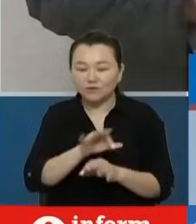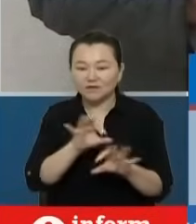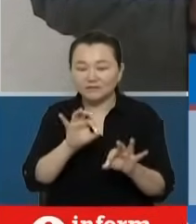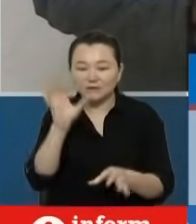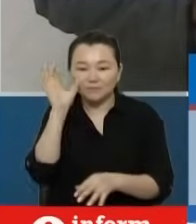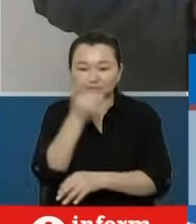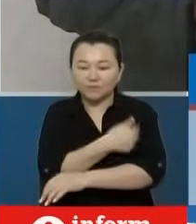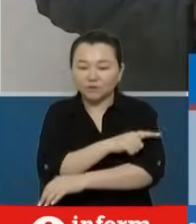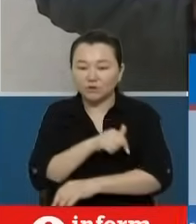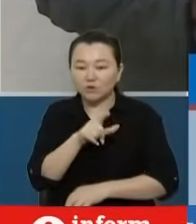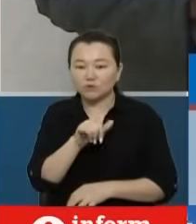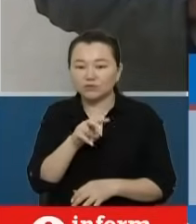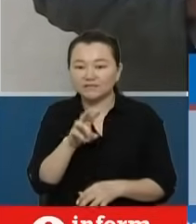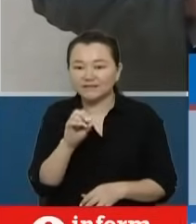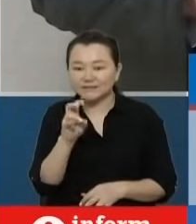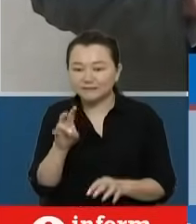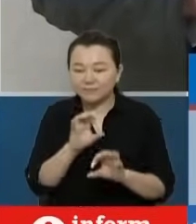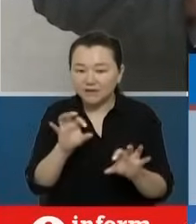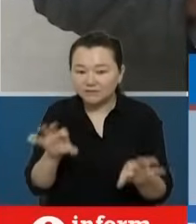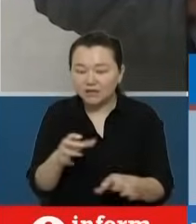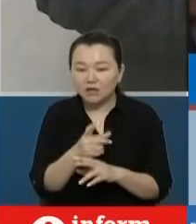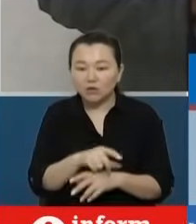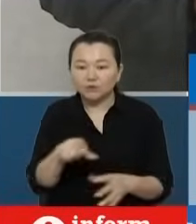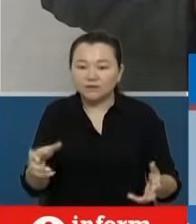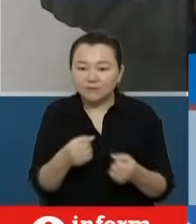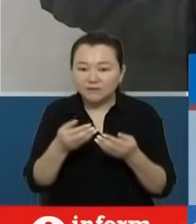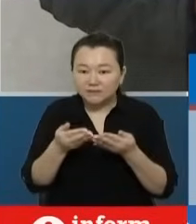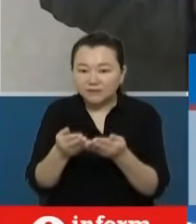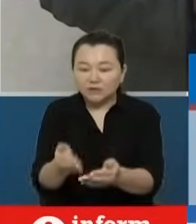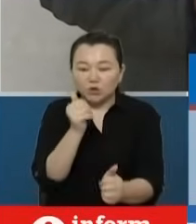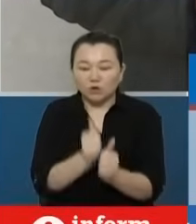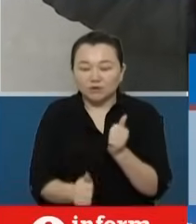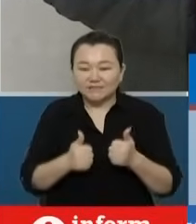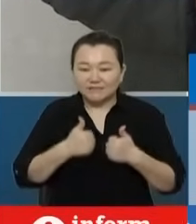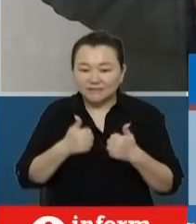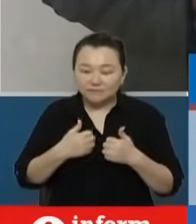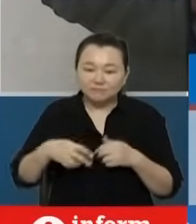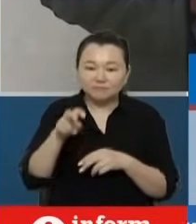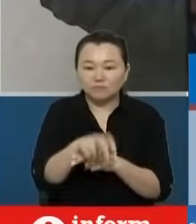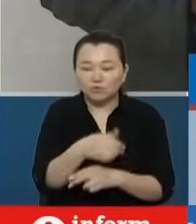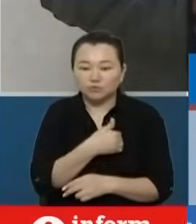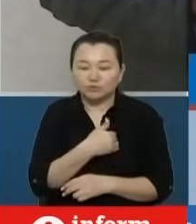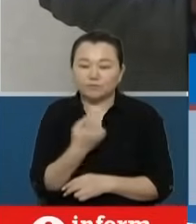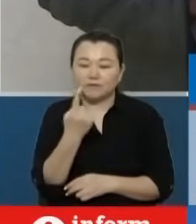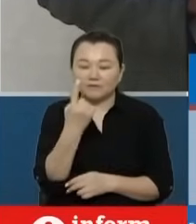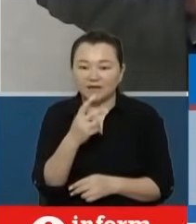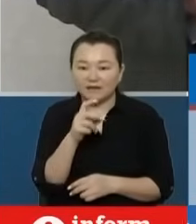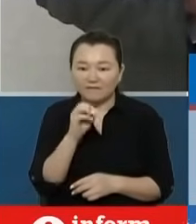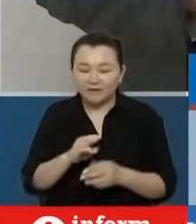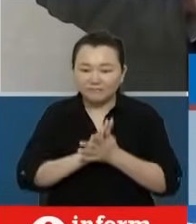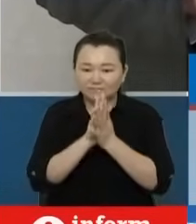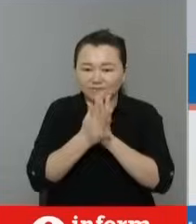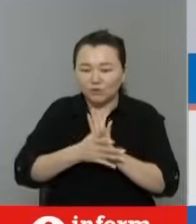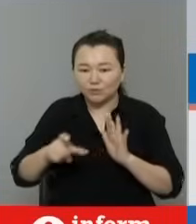Гульсия Замдавлетова. После того, как людей начали вывозить на лодках, каждый пытался сесть первым. Сработал эффект толпы. Люди